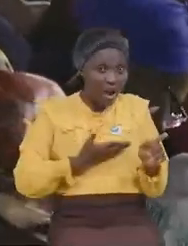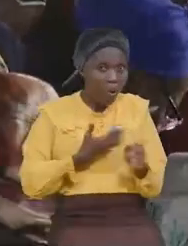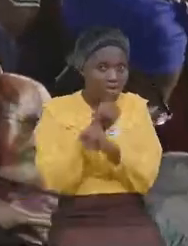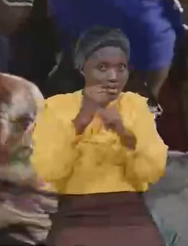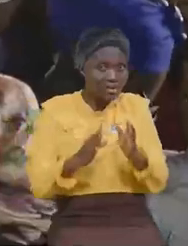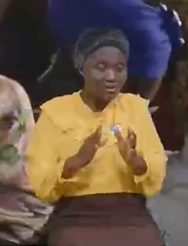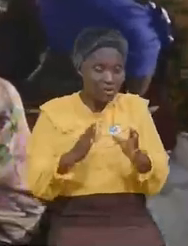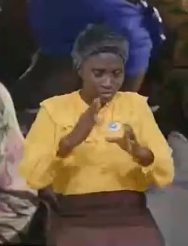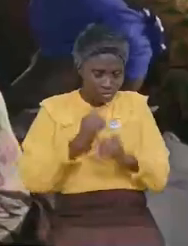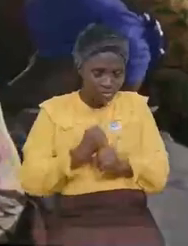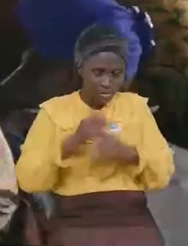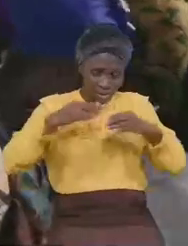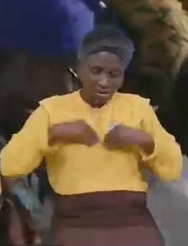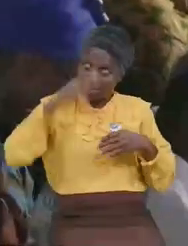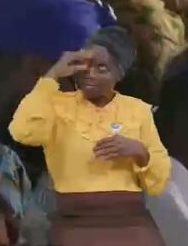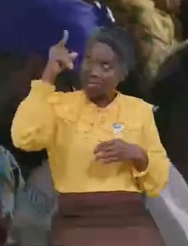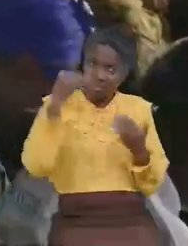joie.